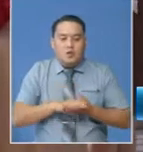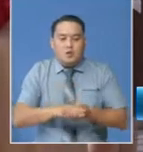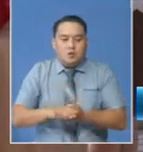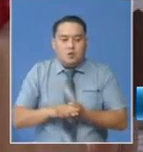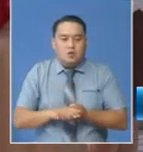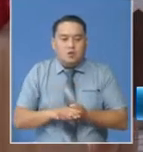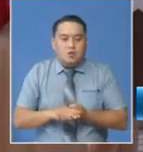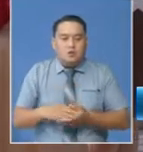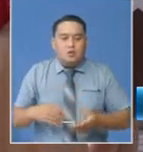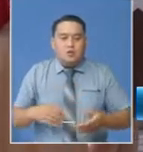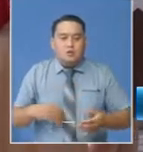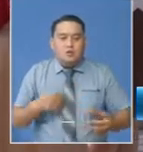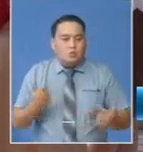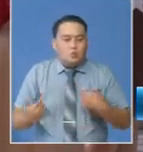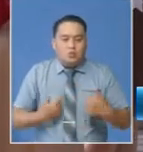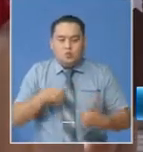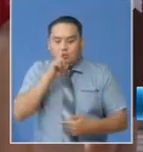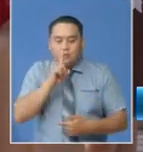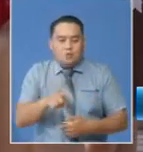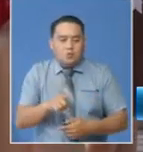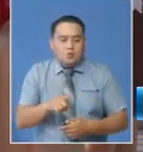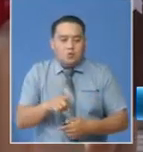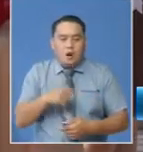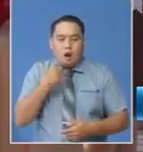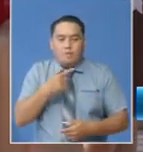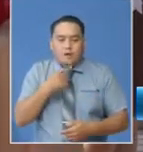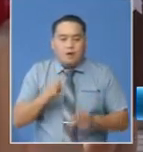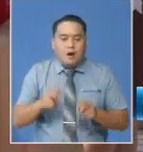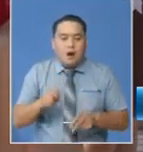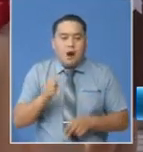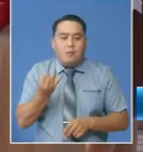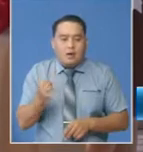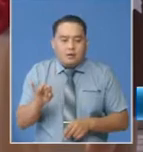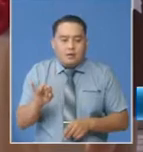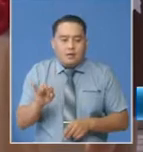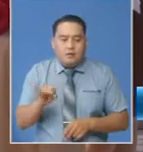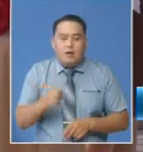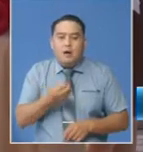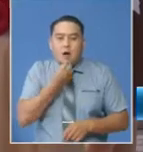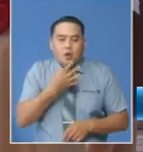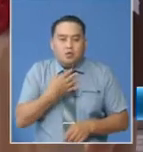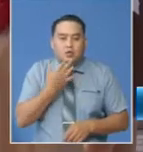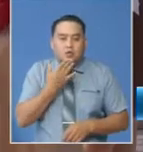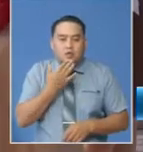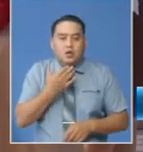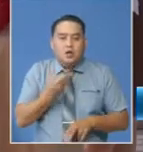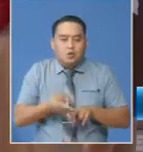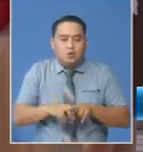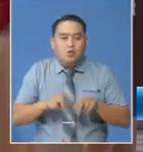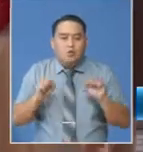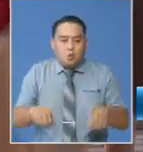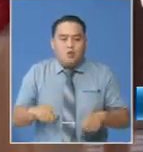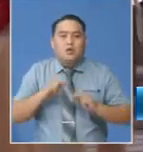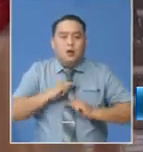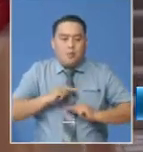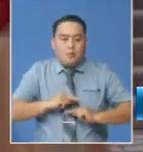их не тревожит. И поэтому, как говорил Абай, это хорошая нация, которая может и